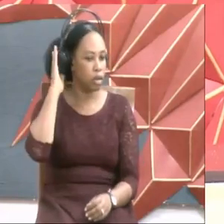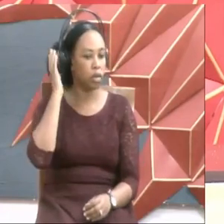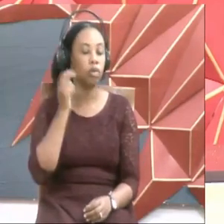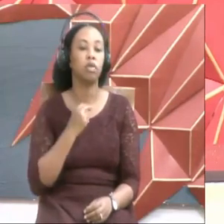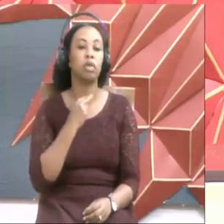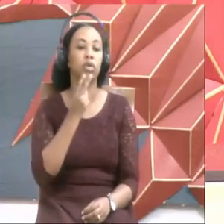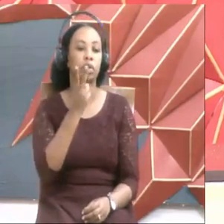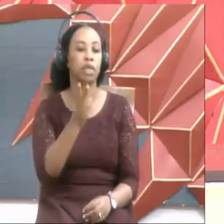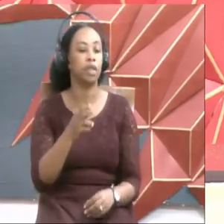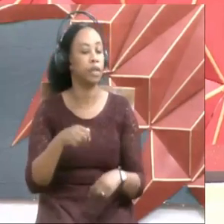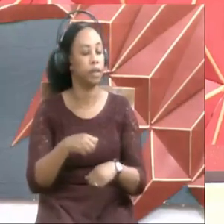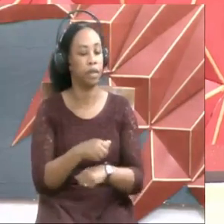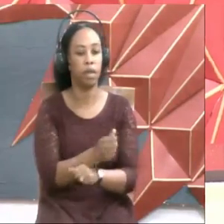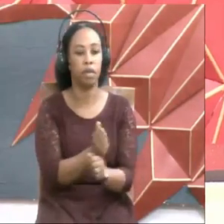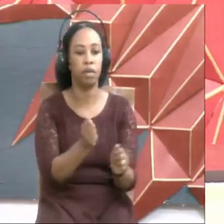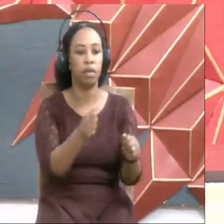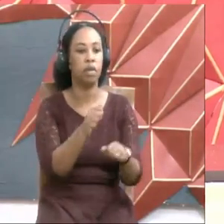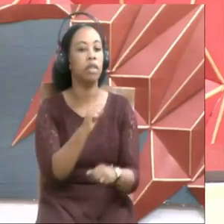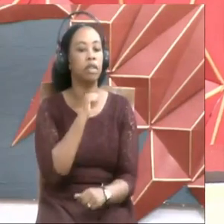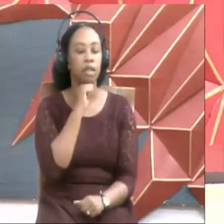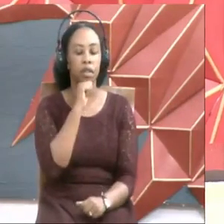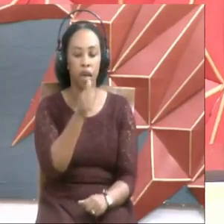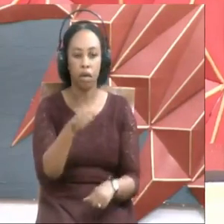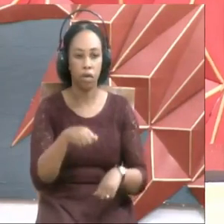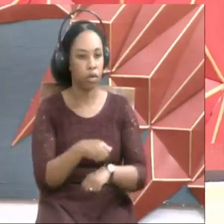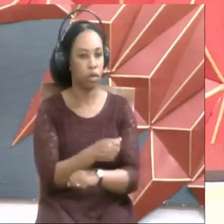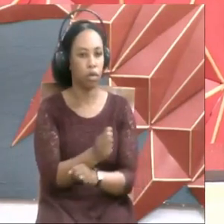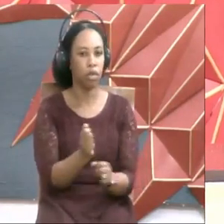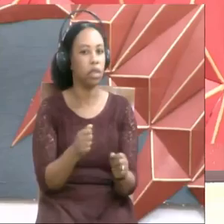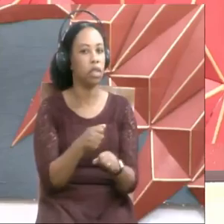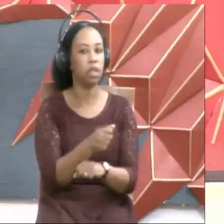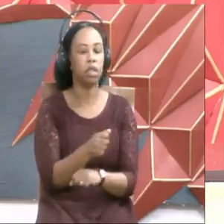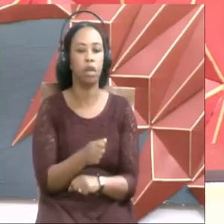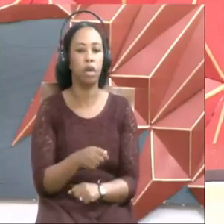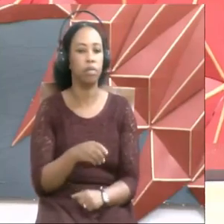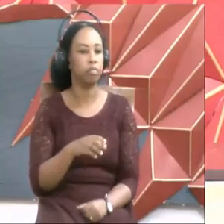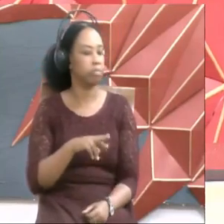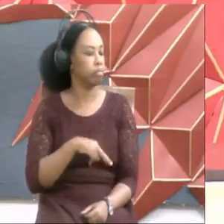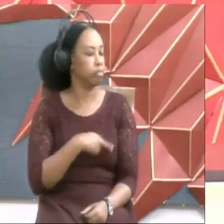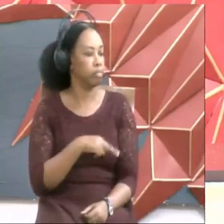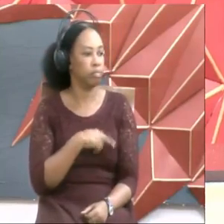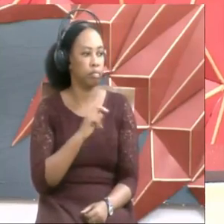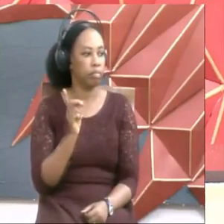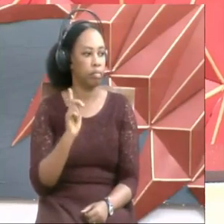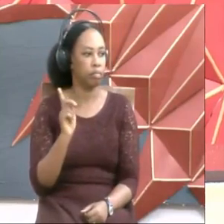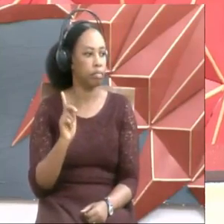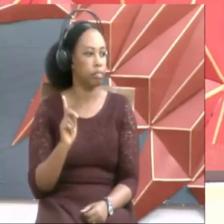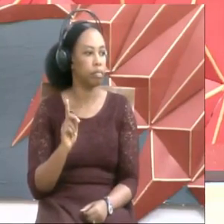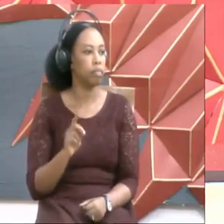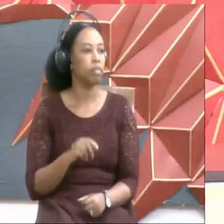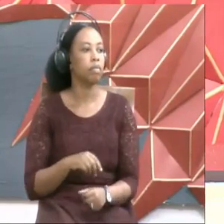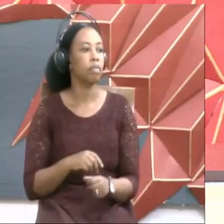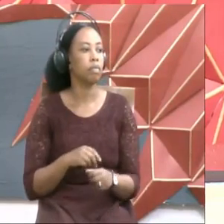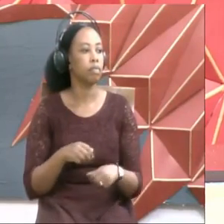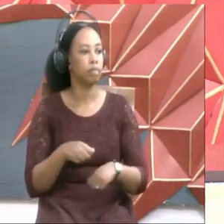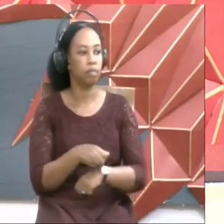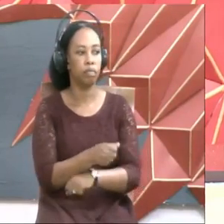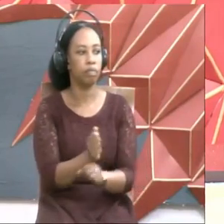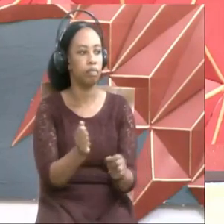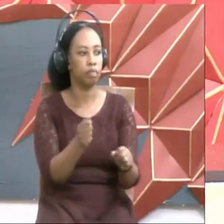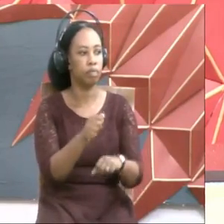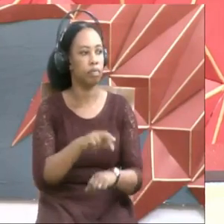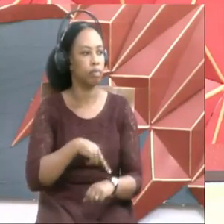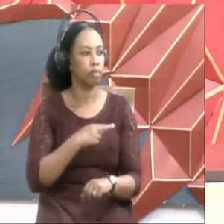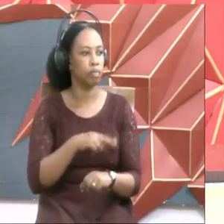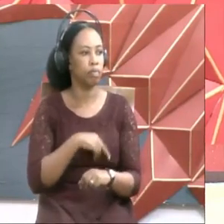zikamurikira ntabwo zikurikira undi ntizikurikira abafarisayo ntabwo zikurikira idini iryo ari ryo ryose oya